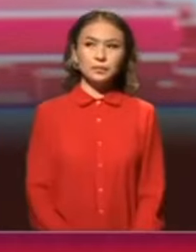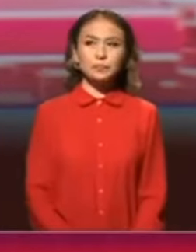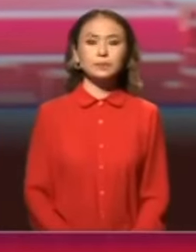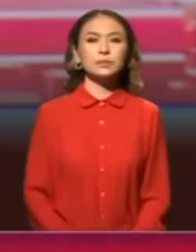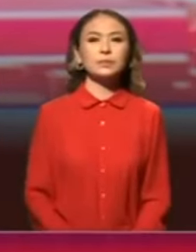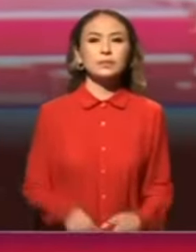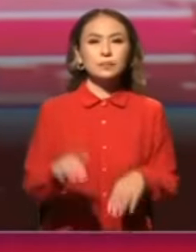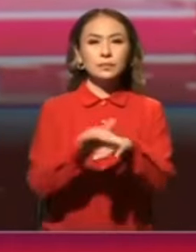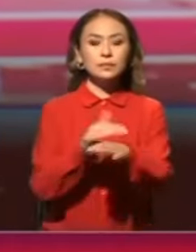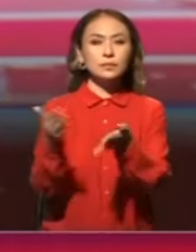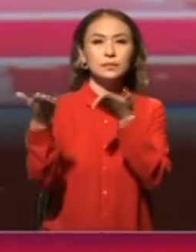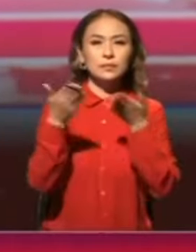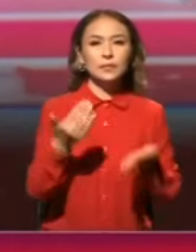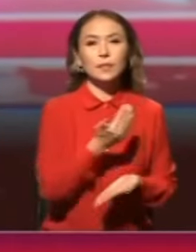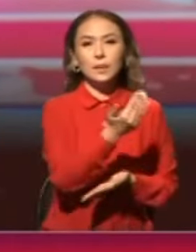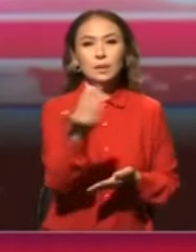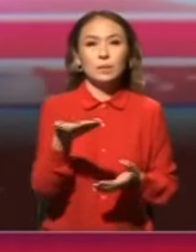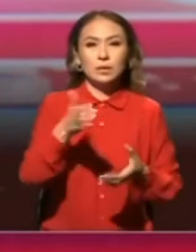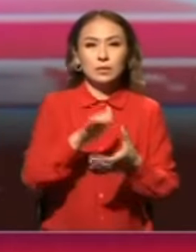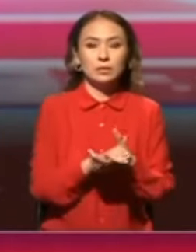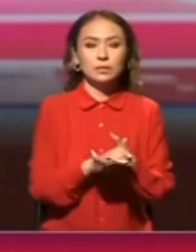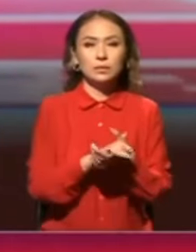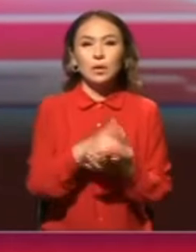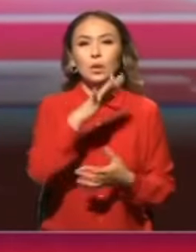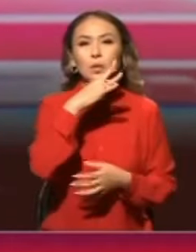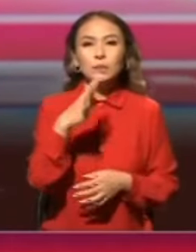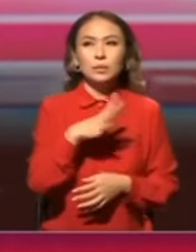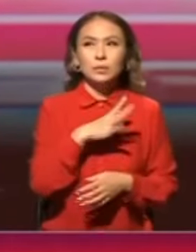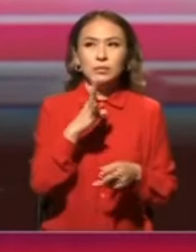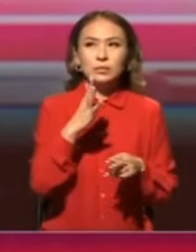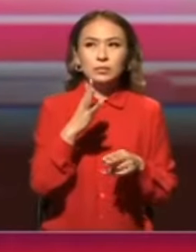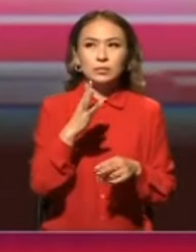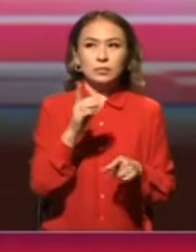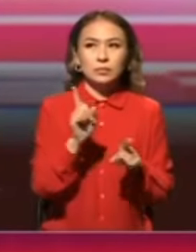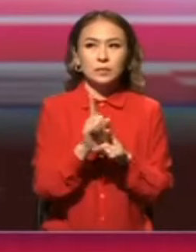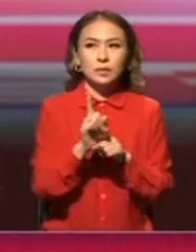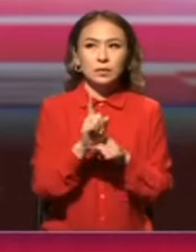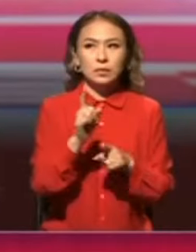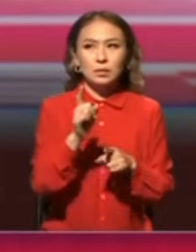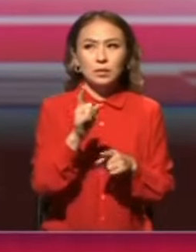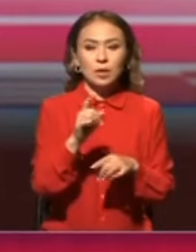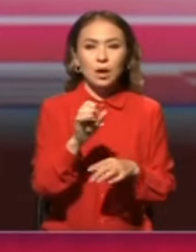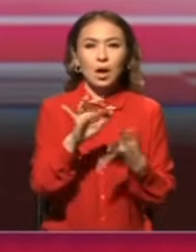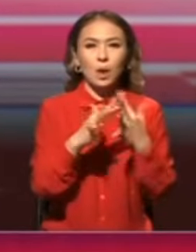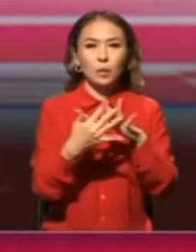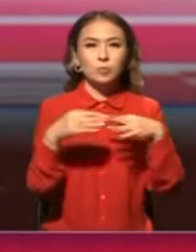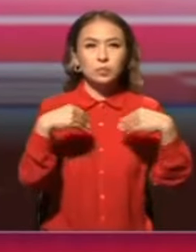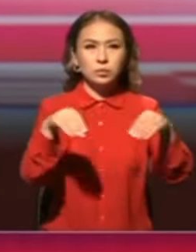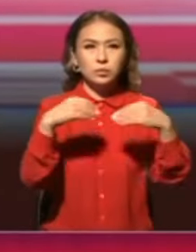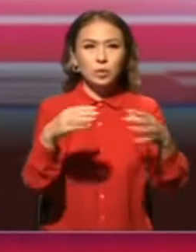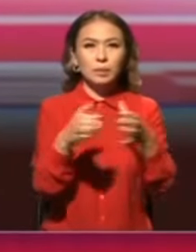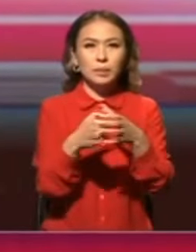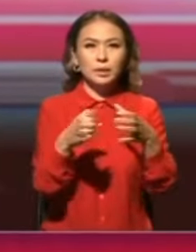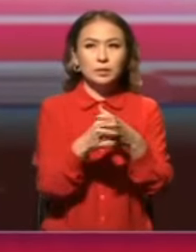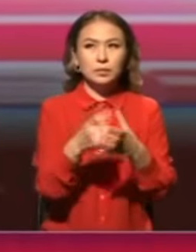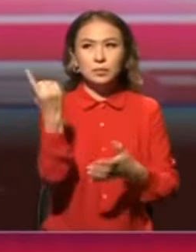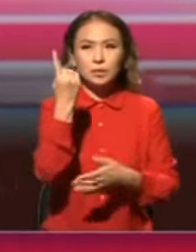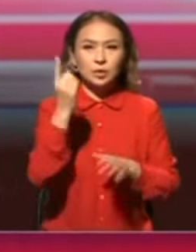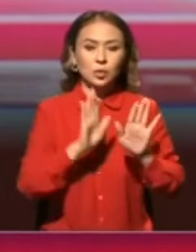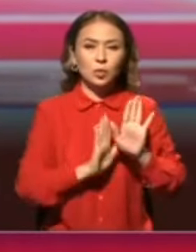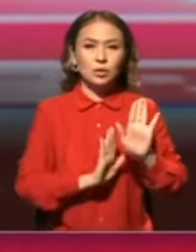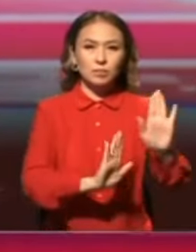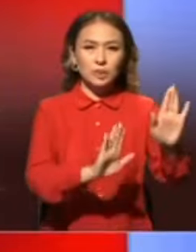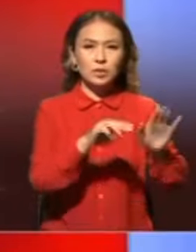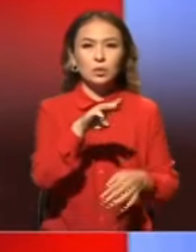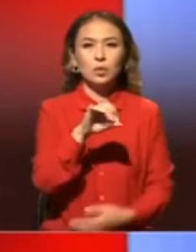қош келдіңіздер. Өздеріңіз таныстырып өтсем, көптен бері келмей кеттіңіз ғой, Төлеутай Мырза. Ауыл шаруашылығы, ауыл партиясы төрағасының бірінші